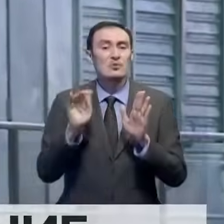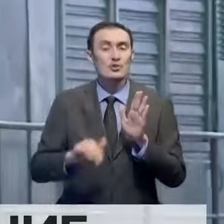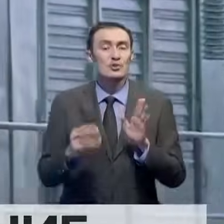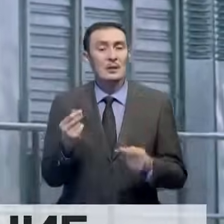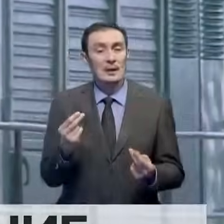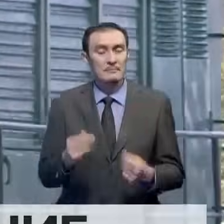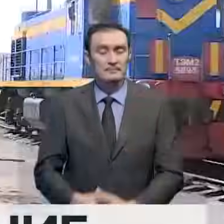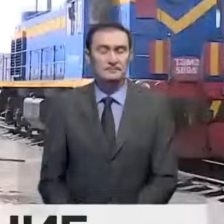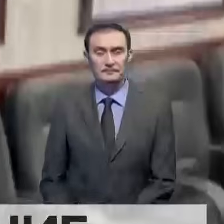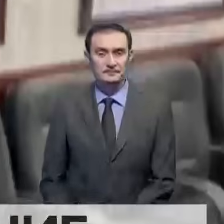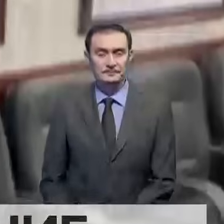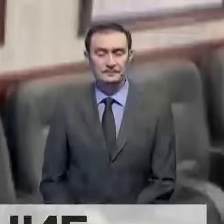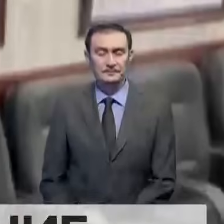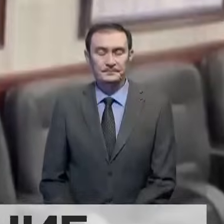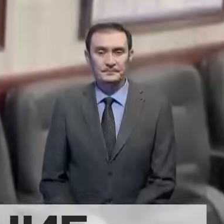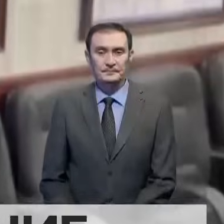тенге.